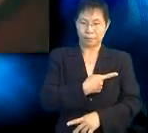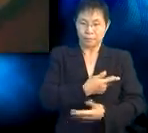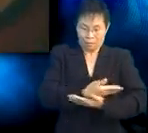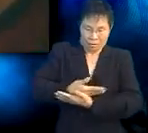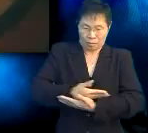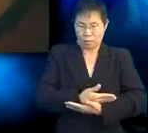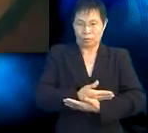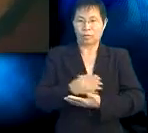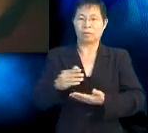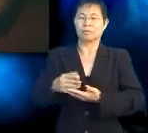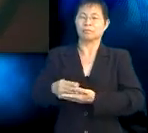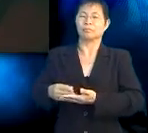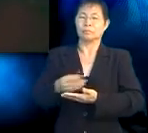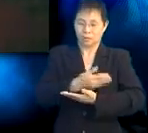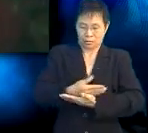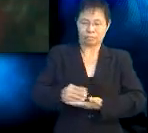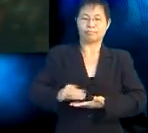anakmu akan kuserahkan.